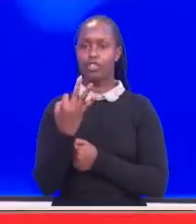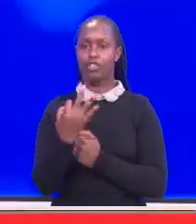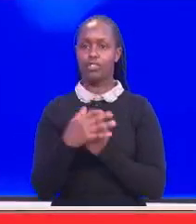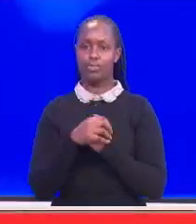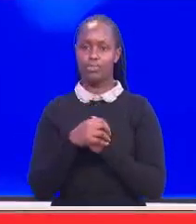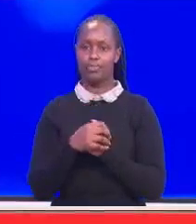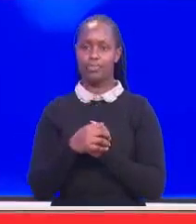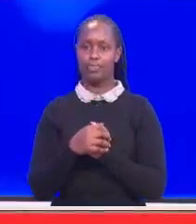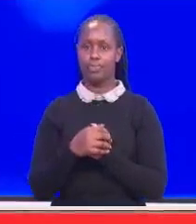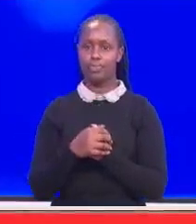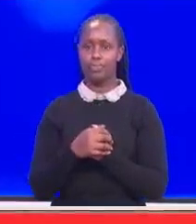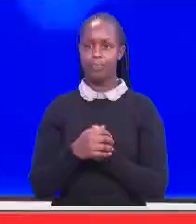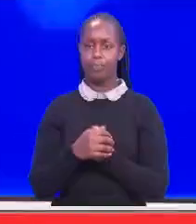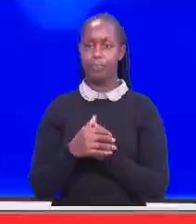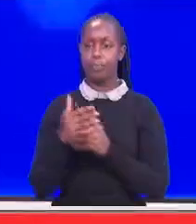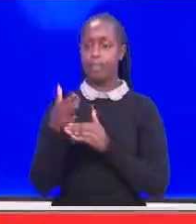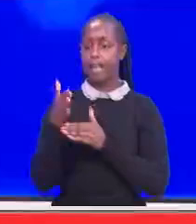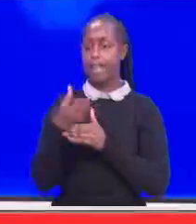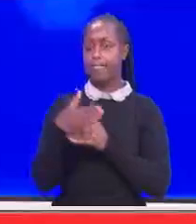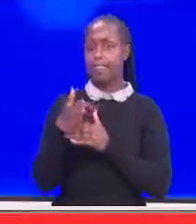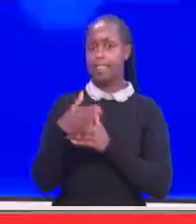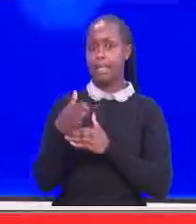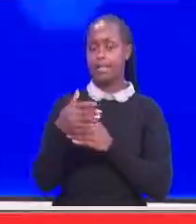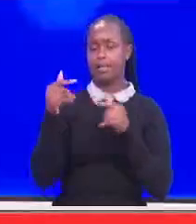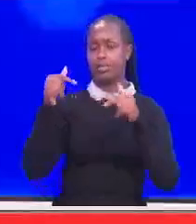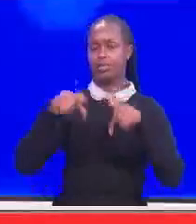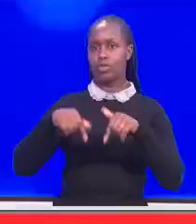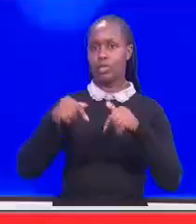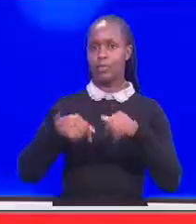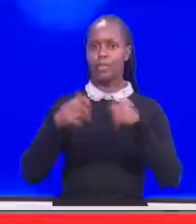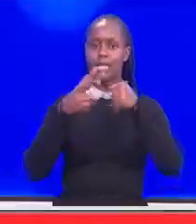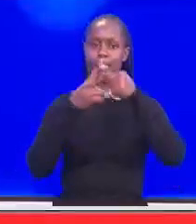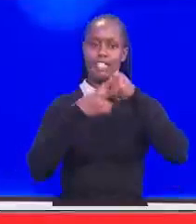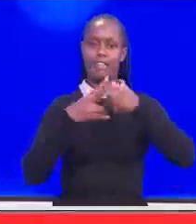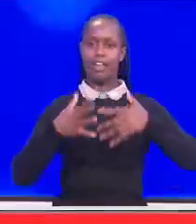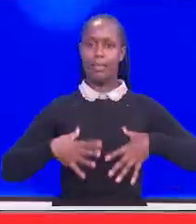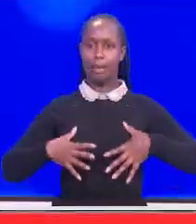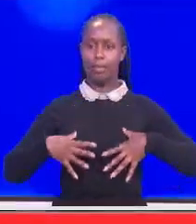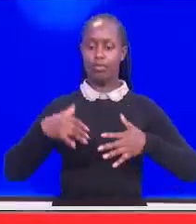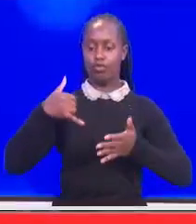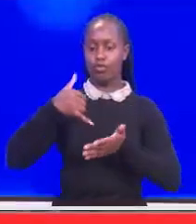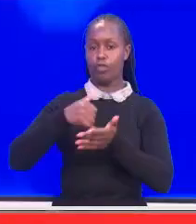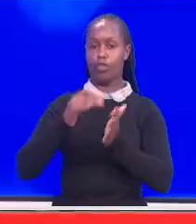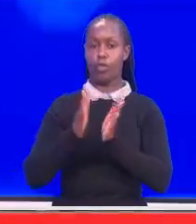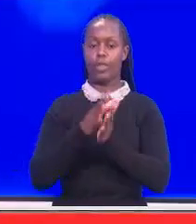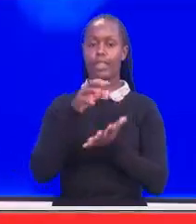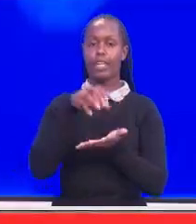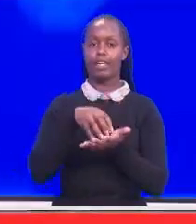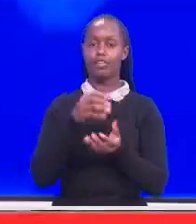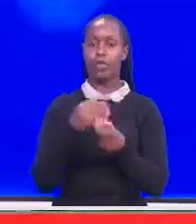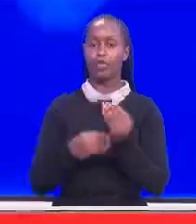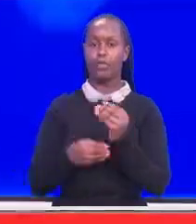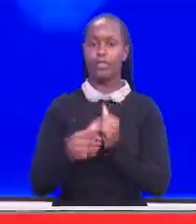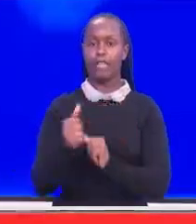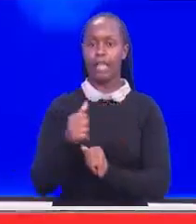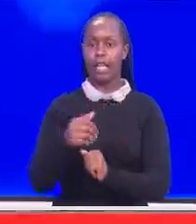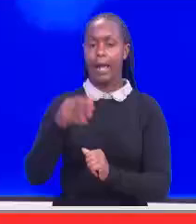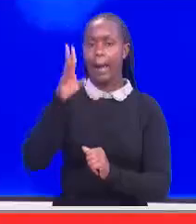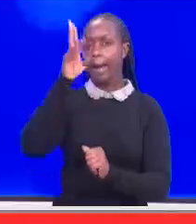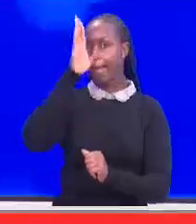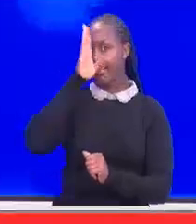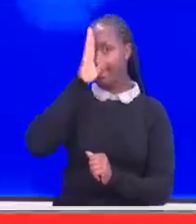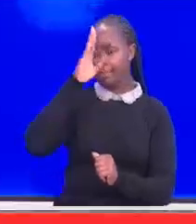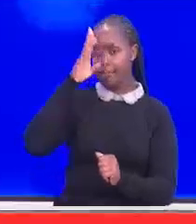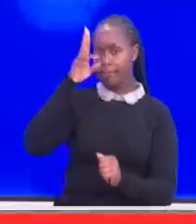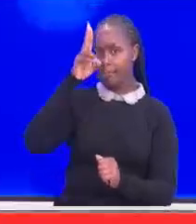kina. Alhamisi ya leo, washukiwa saba wanaokabiliwa na mashtaka ya kusambaza pombe haramu katika